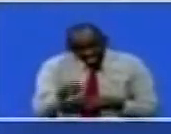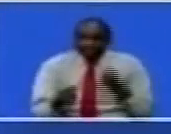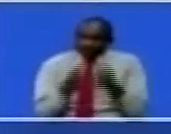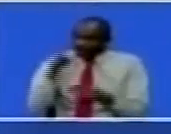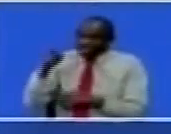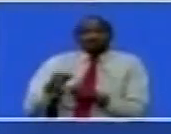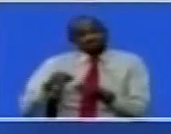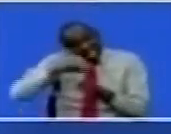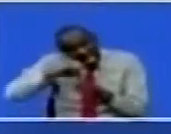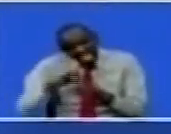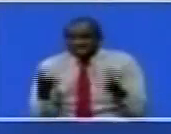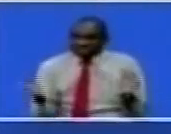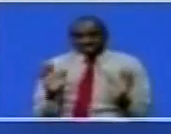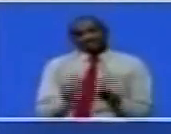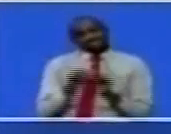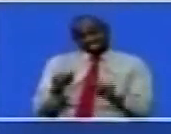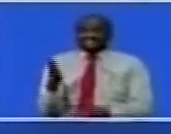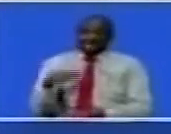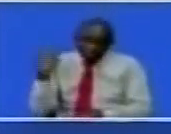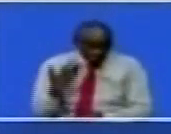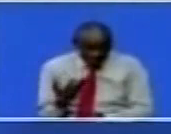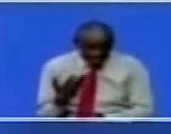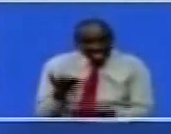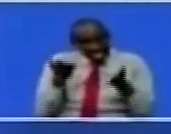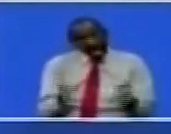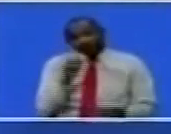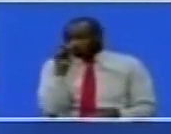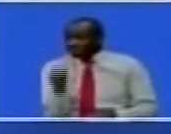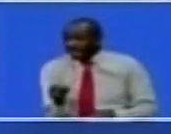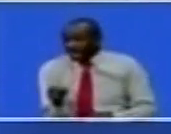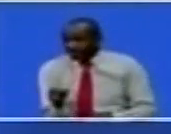chai kitu gani na mambo hiyo. Basi sasa hapo